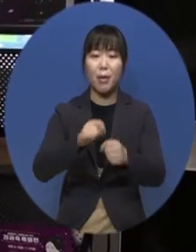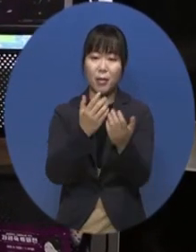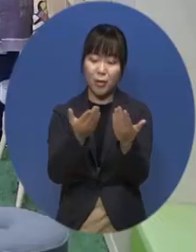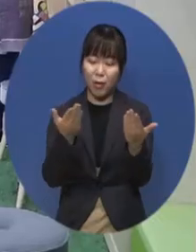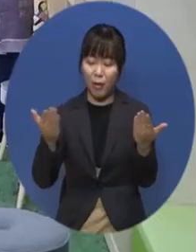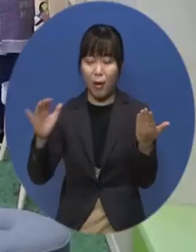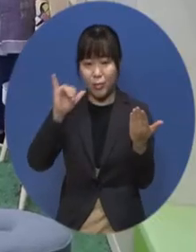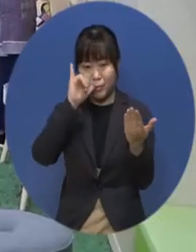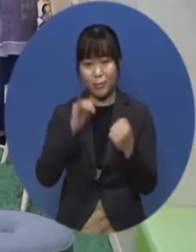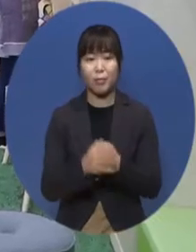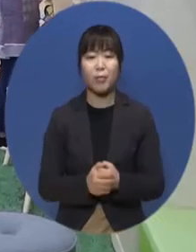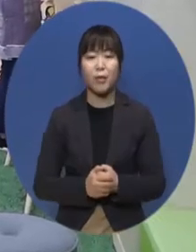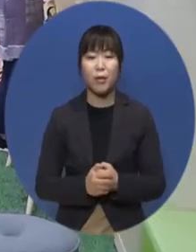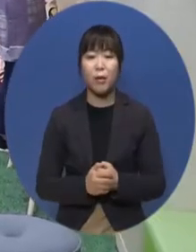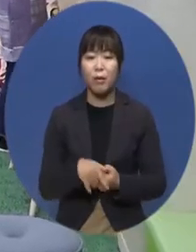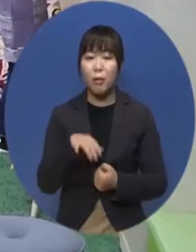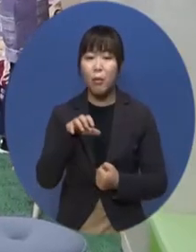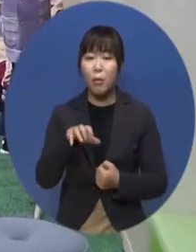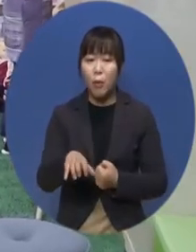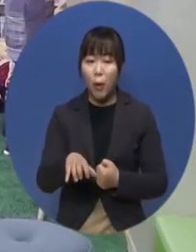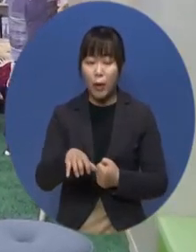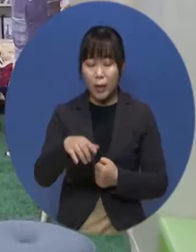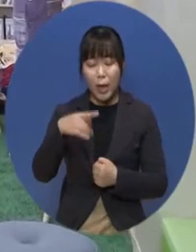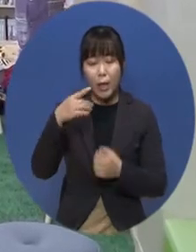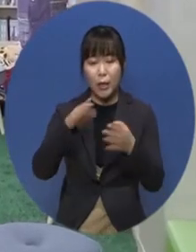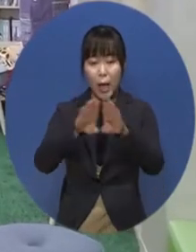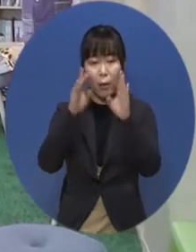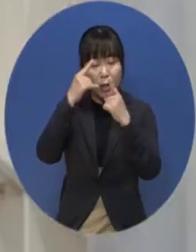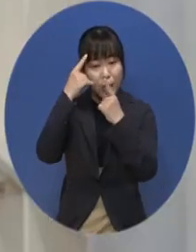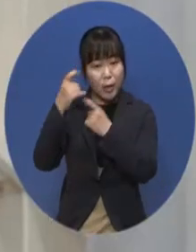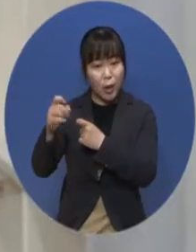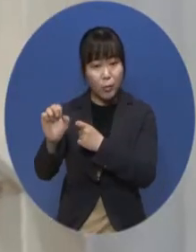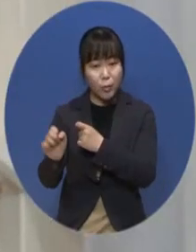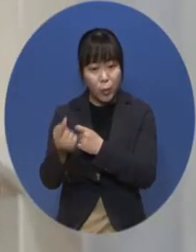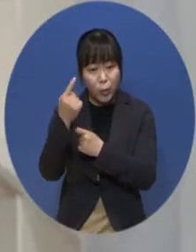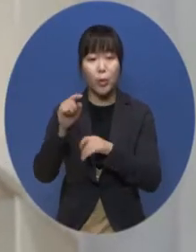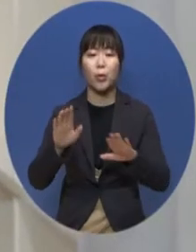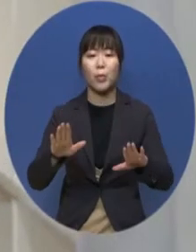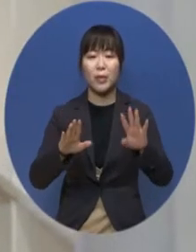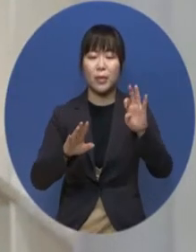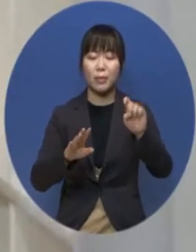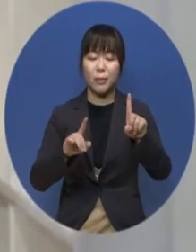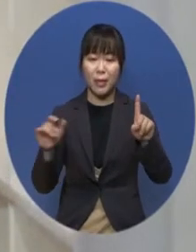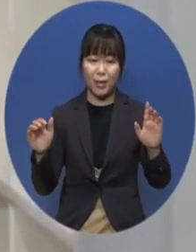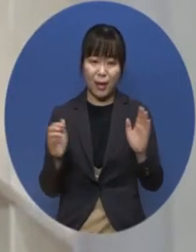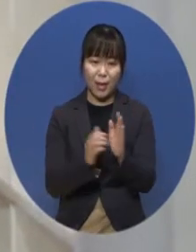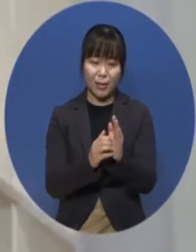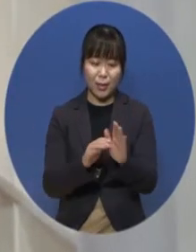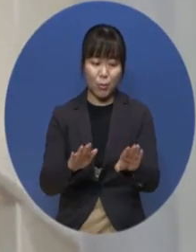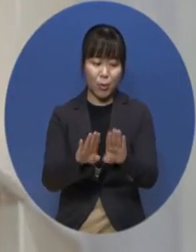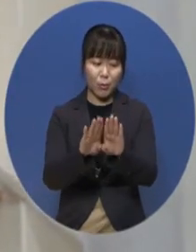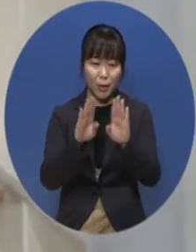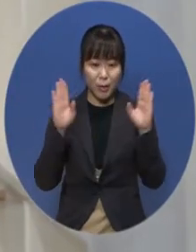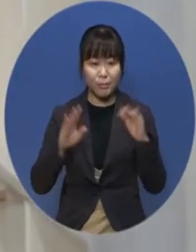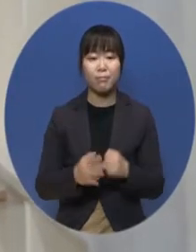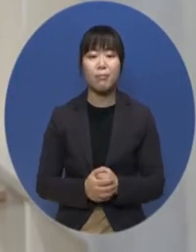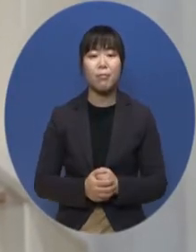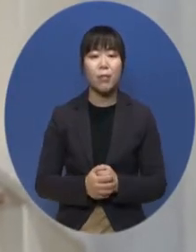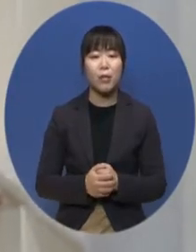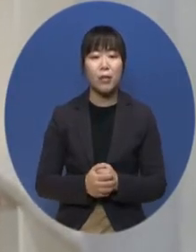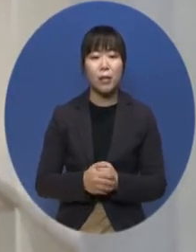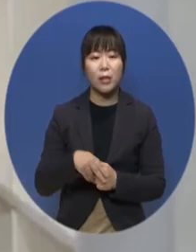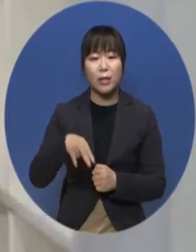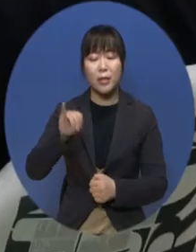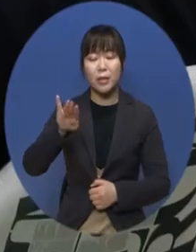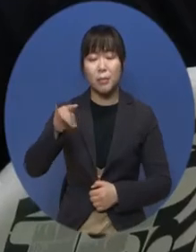있습니다. 순천 글로벌 웹툰 캠퍼스 개관 기념으로 오는 31일까지 열리는 이번 전시회는